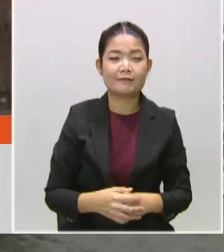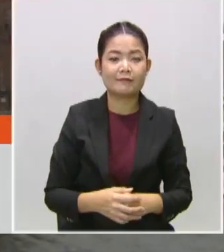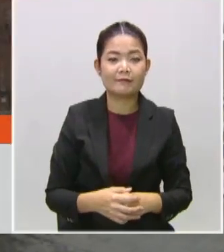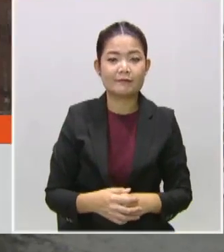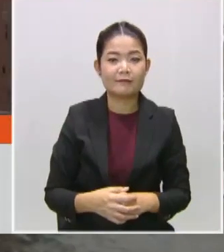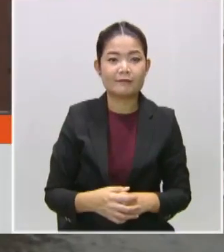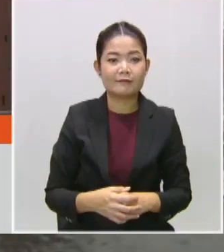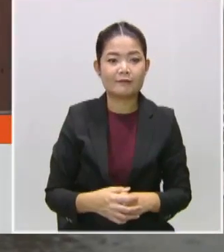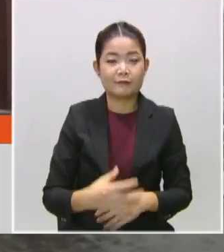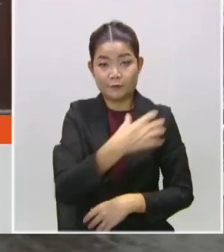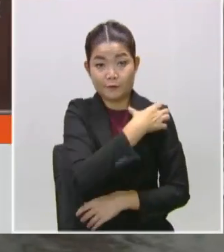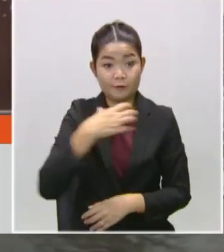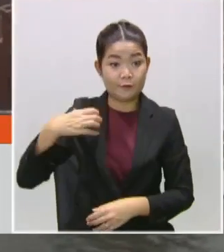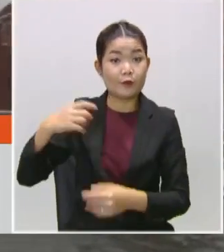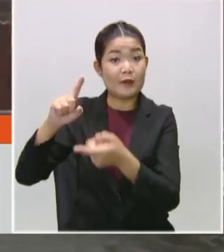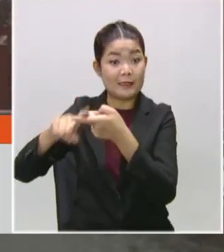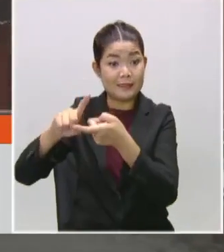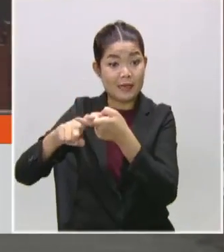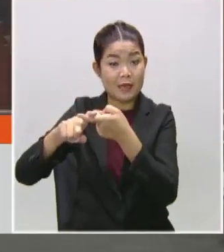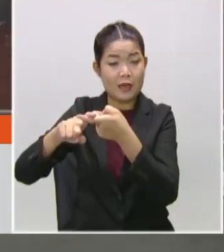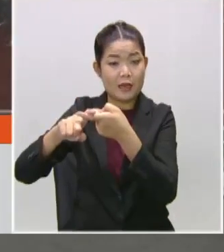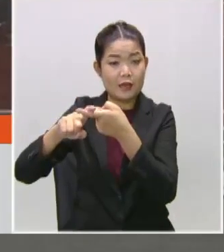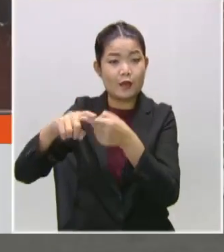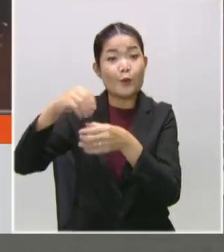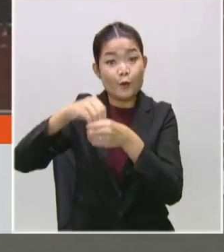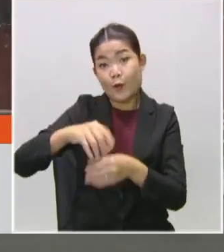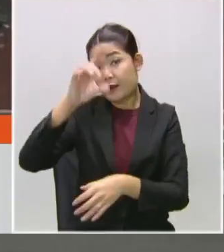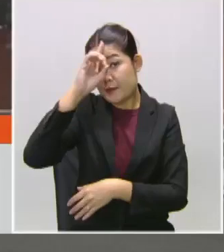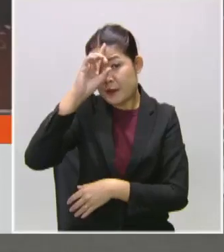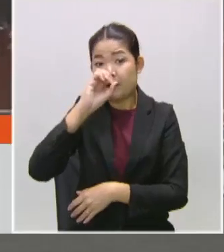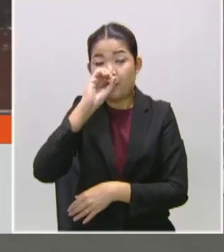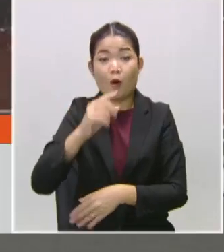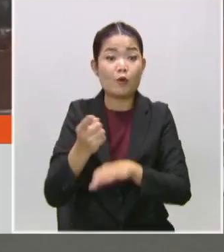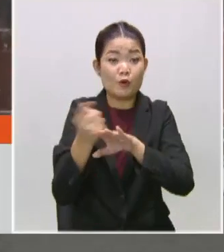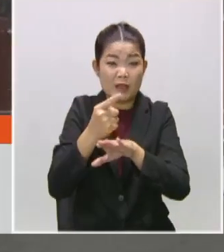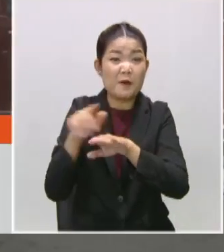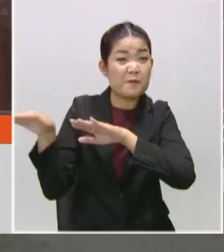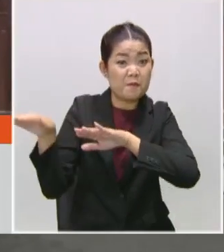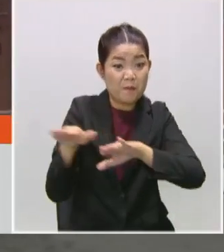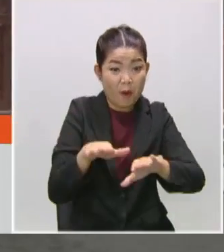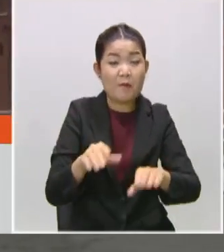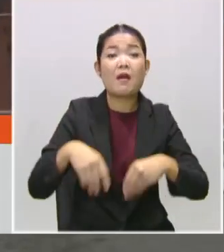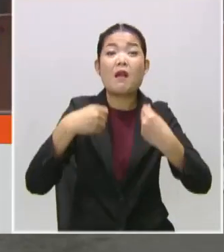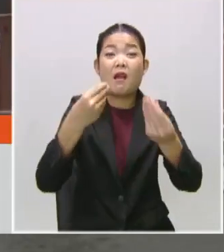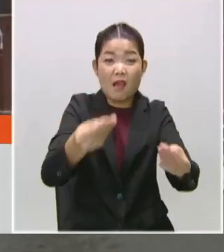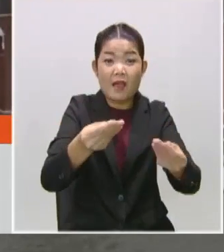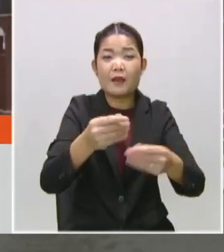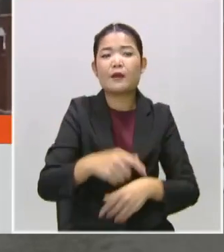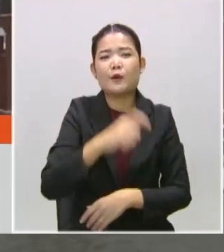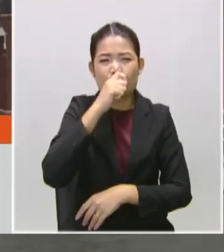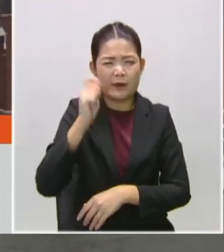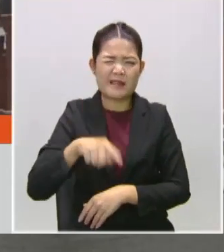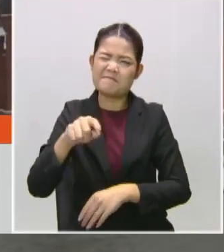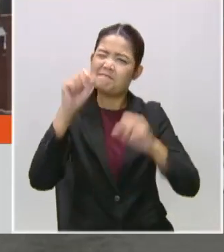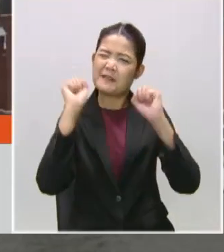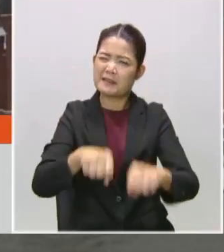ฟเอกอัครราชทูตรัสเซียประจำกรุงเบอร์ลินระบุว่าการเตรียมส่งมอบรถถังเลปเปิร์ด2ของเยอรมนีให้กับยูเครนเป็นการตัด